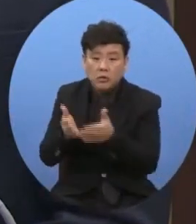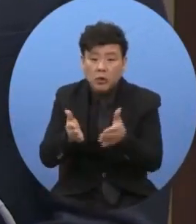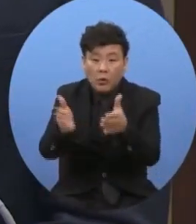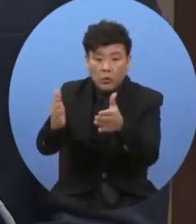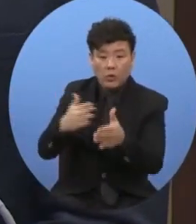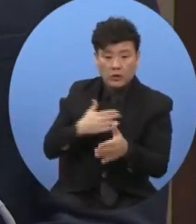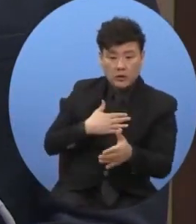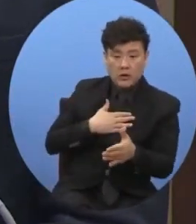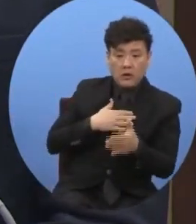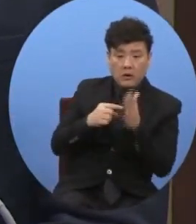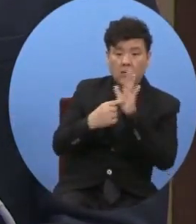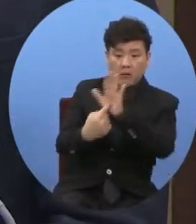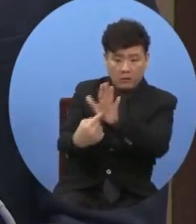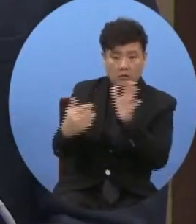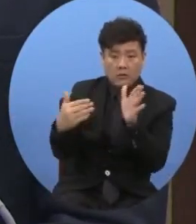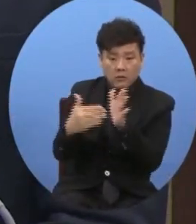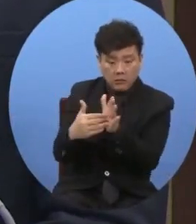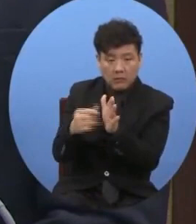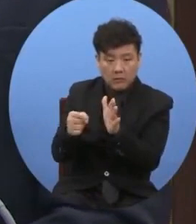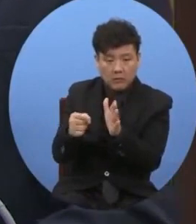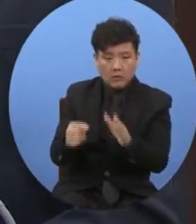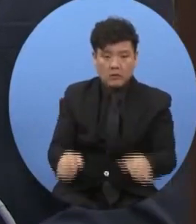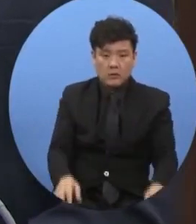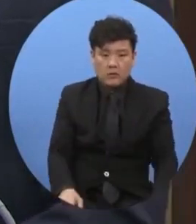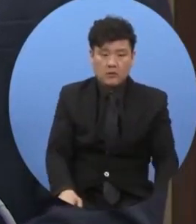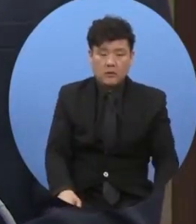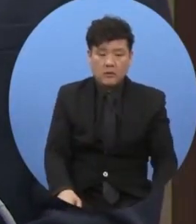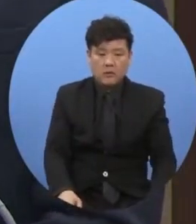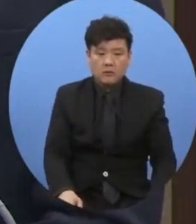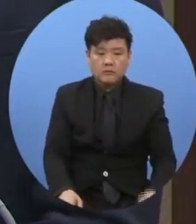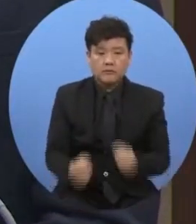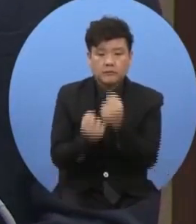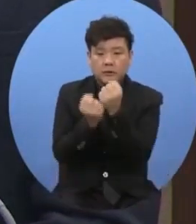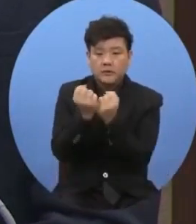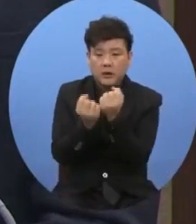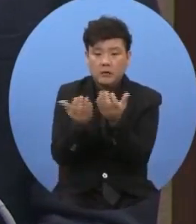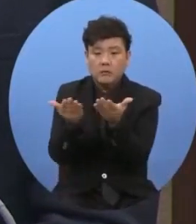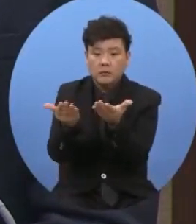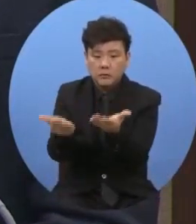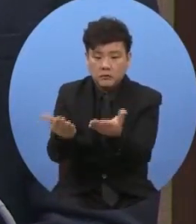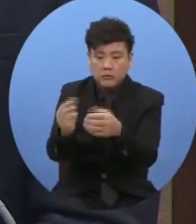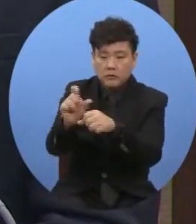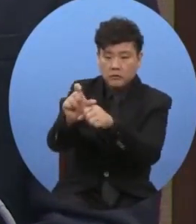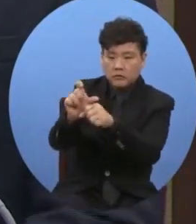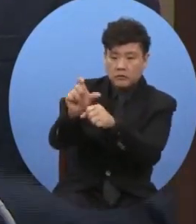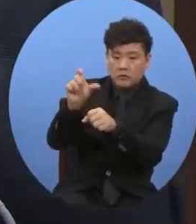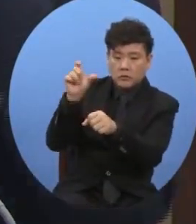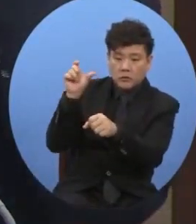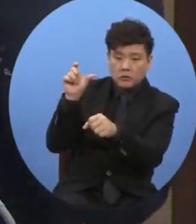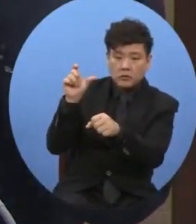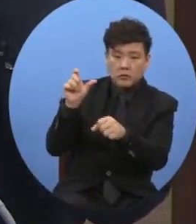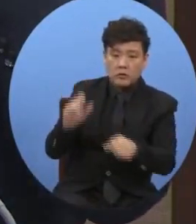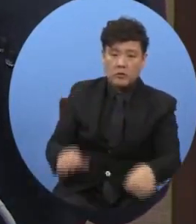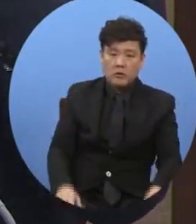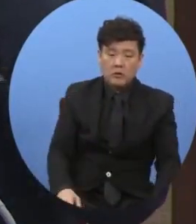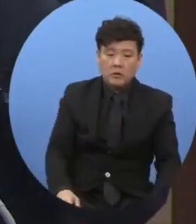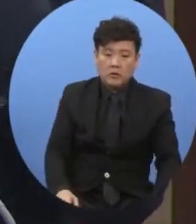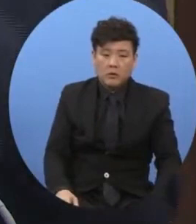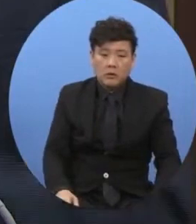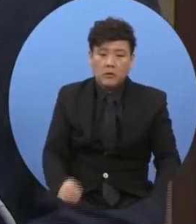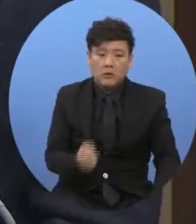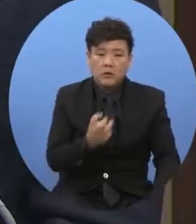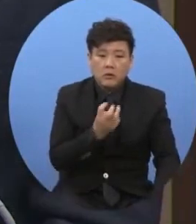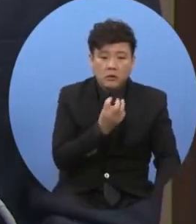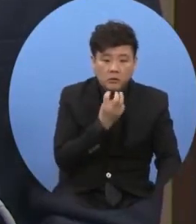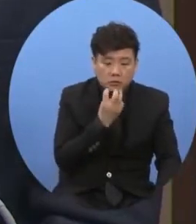않습니까? 이제 이게 히스토리를 좀 참조삼아 말씀드리면, 15년 전에 수도권 대중교통 통합 환승